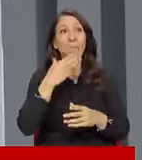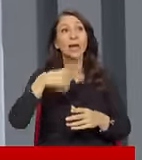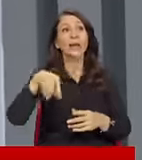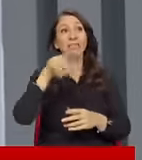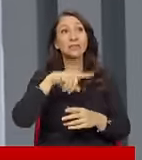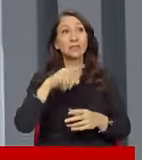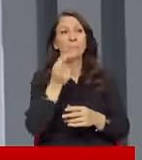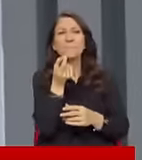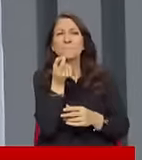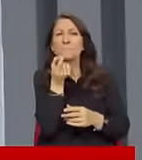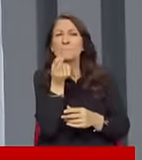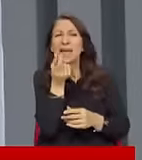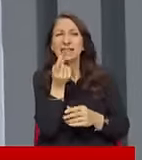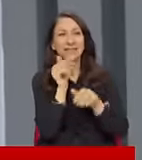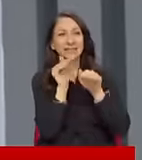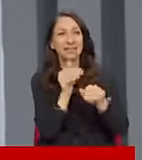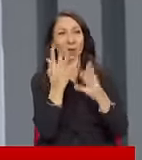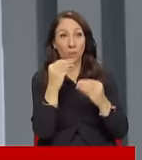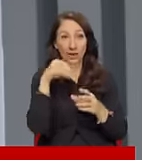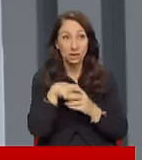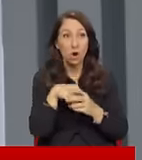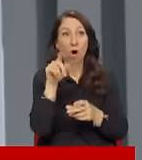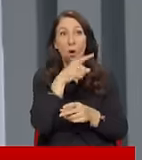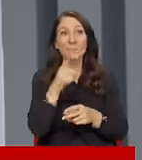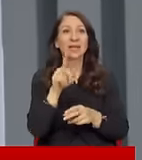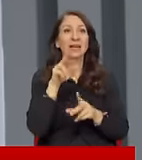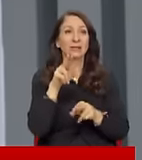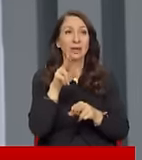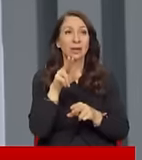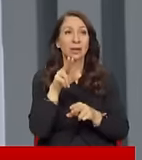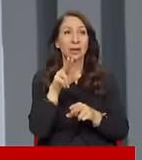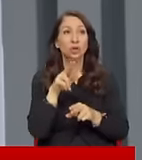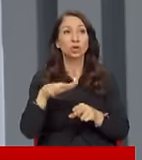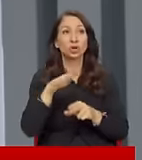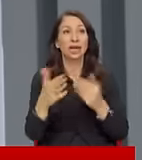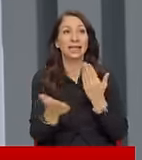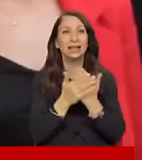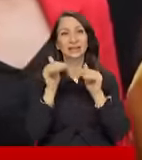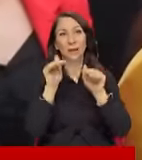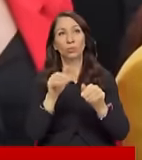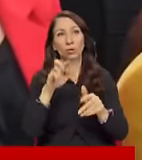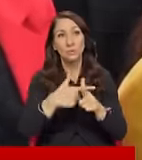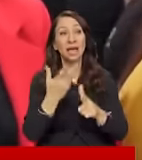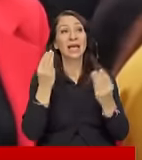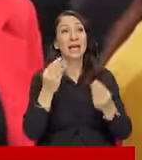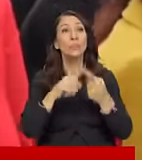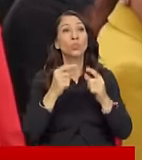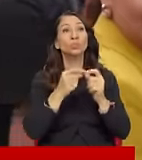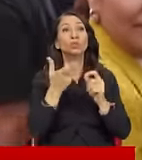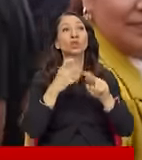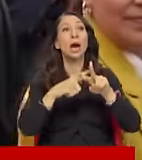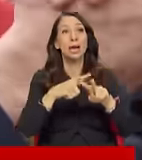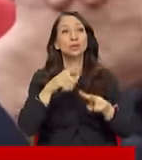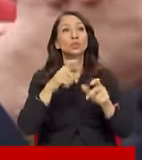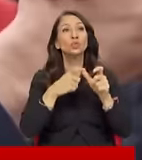emeklilerimizin bir nebze destek olabilmek adına 10.000 TL gibi bir sosyal destek projemiz var. İyi Parti Buca Belediye Başkan